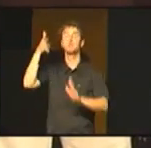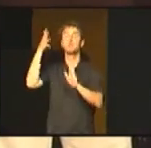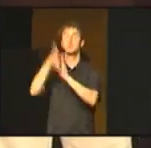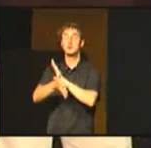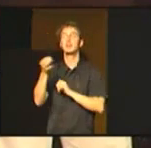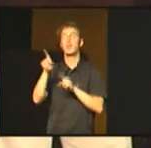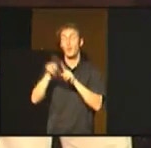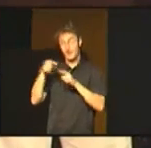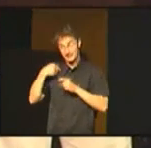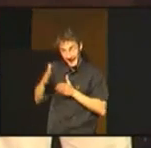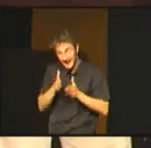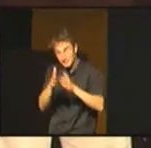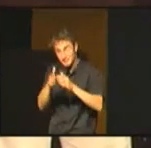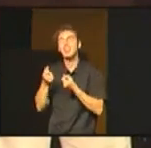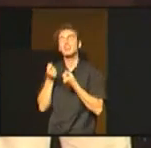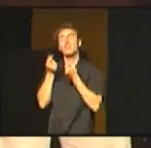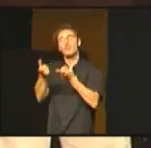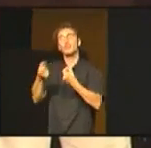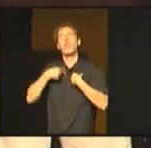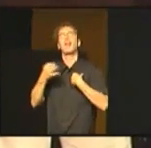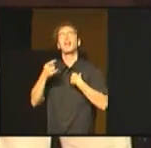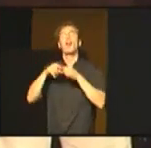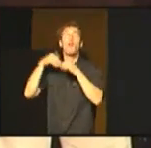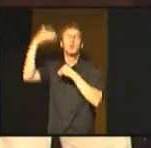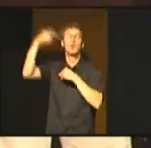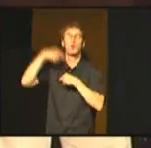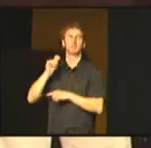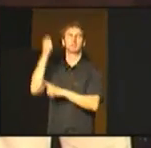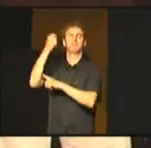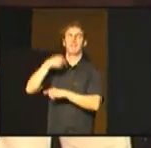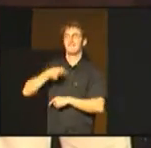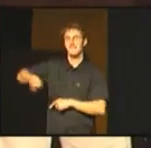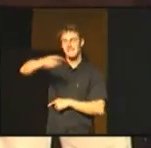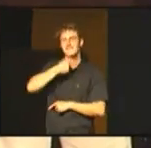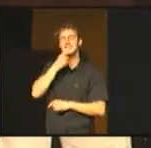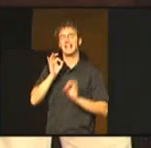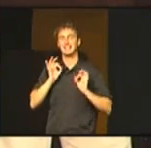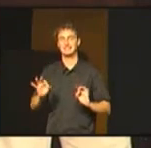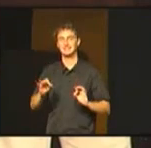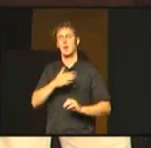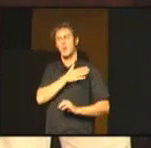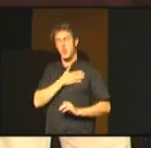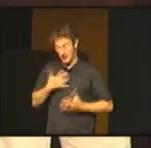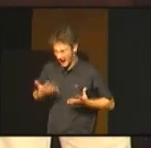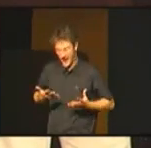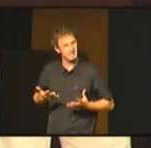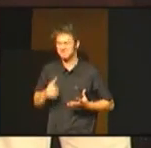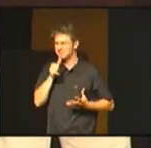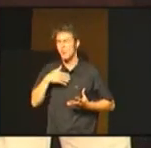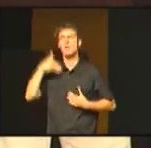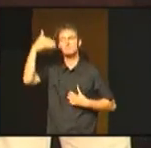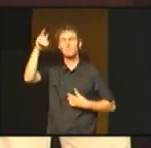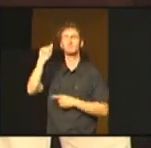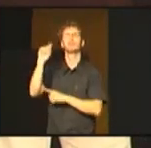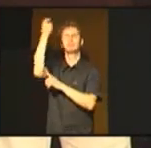el camí que garanteix el futur que desitgem, un futur que volem que sigui millor que el present, i